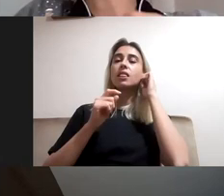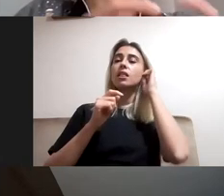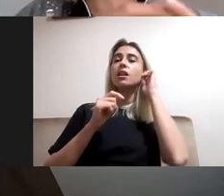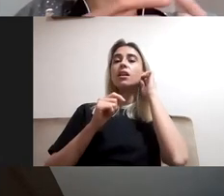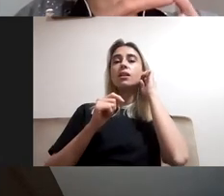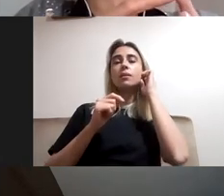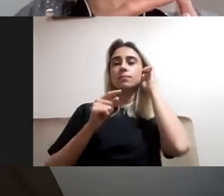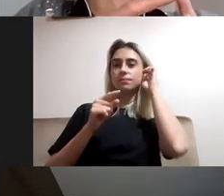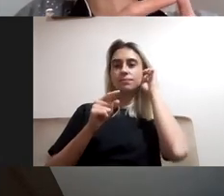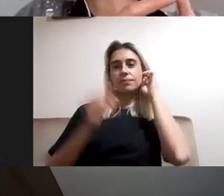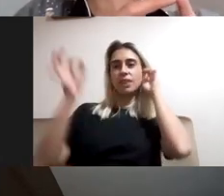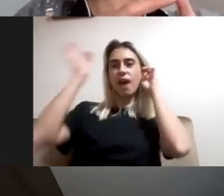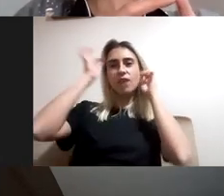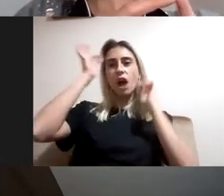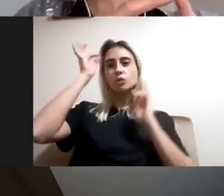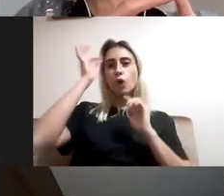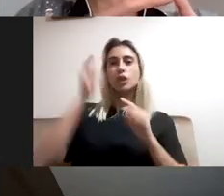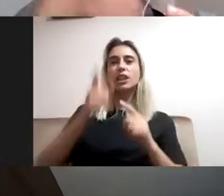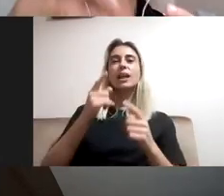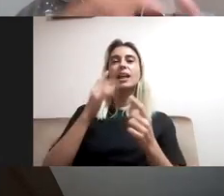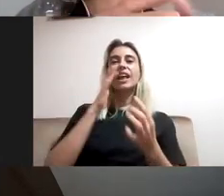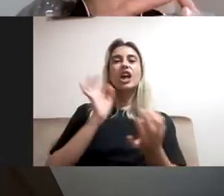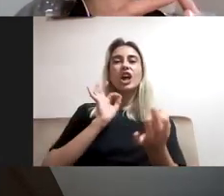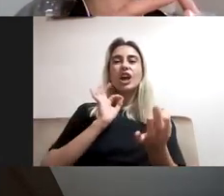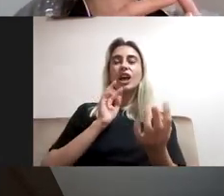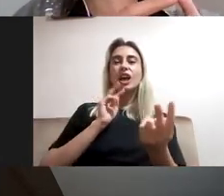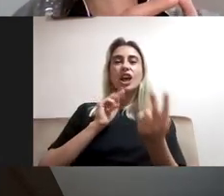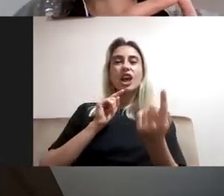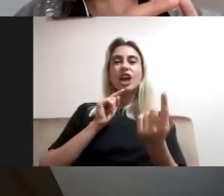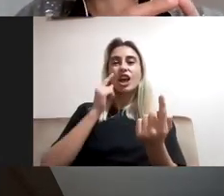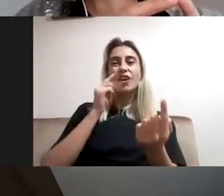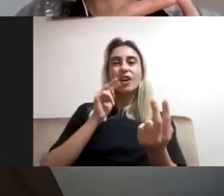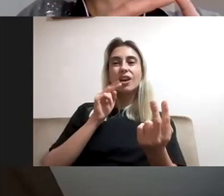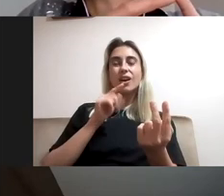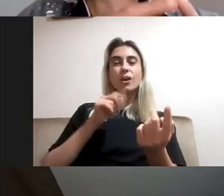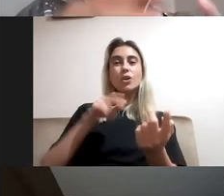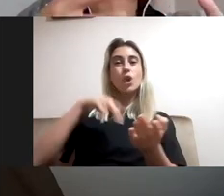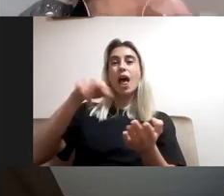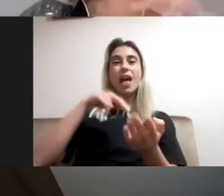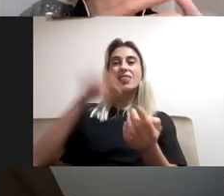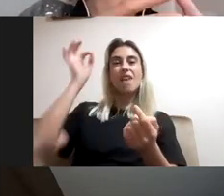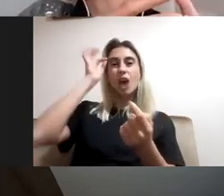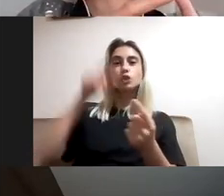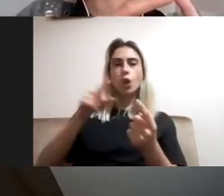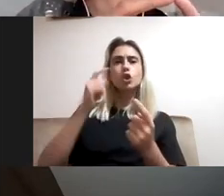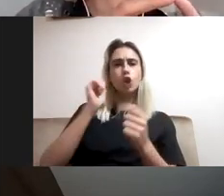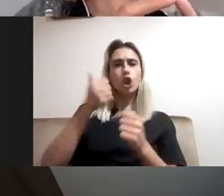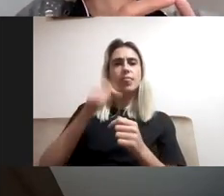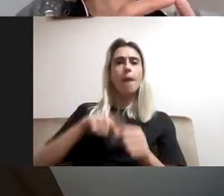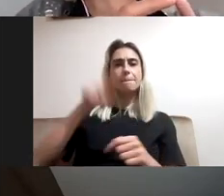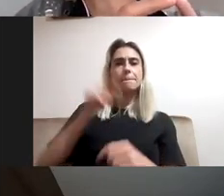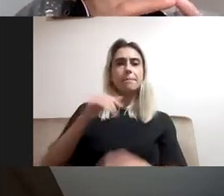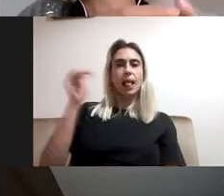buna ilişkin bir bilgilendirme sistemi aslında bu proje kapsamında da gündeme gelen bir projeydi. Ve bakanlığın özellikle